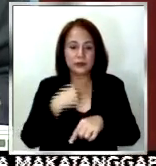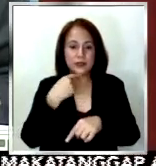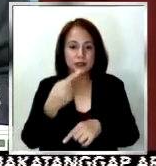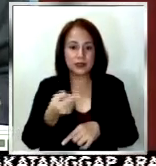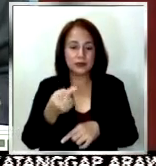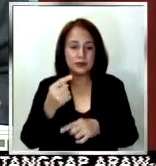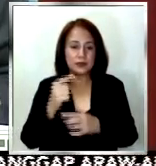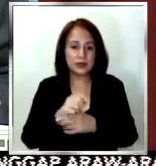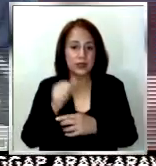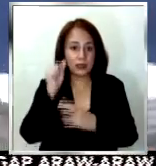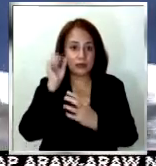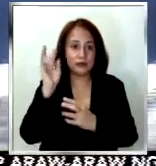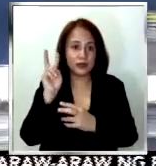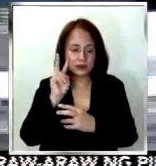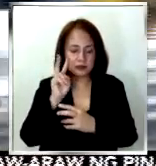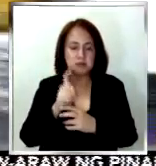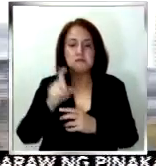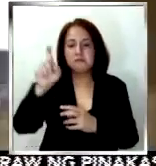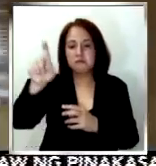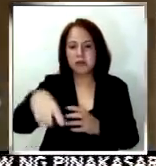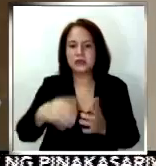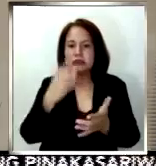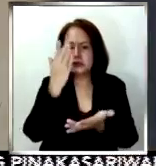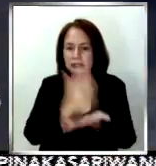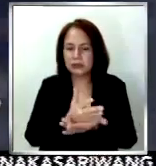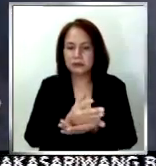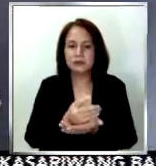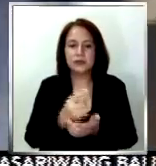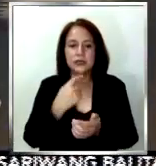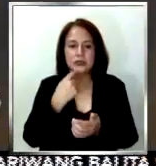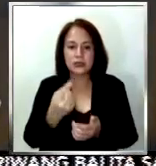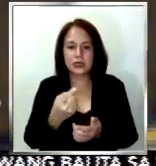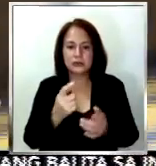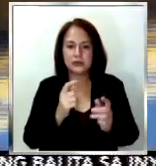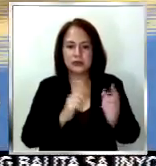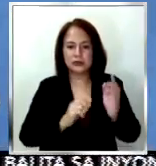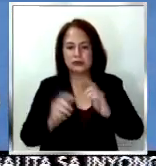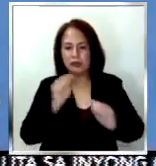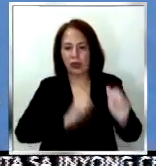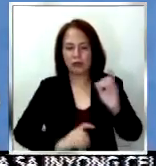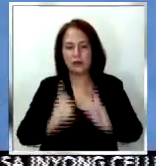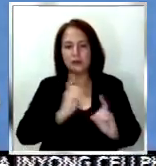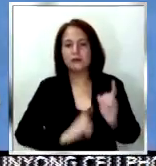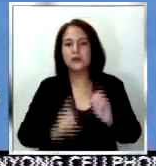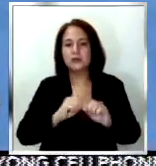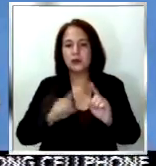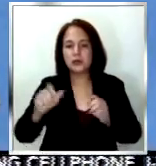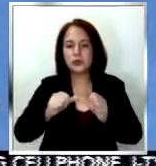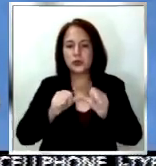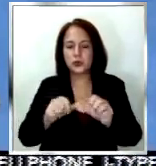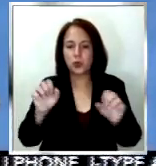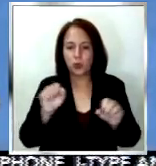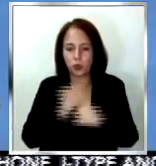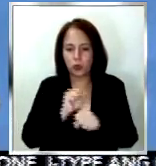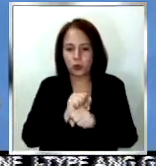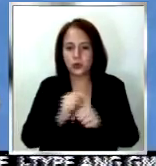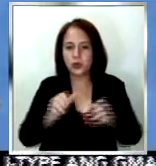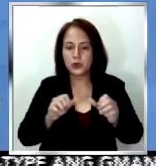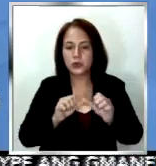niya, dapat itigil na ang tinawag niyang theatrics at ituloy ng trabaho para maipasa ang 2021